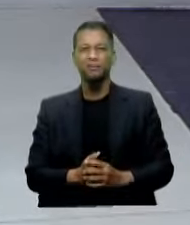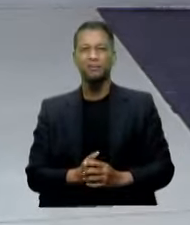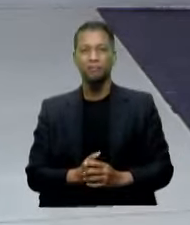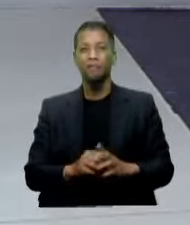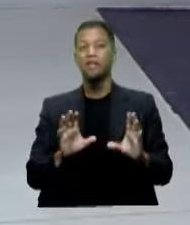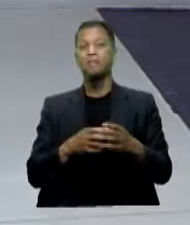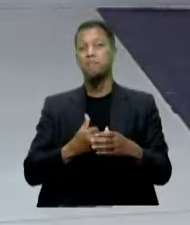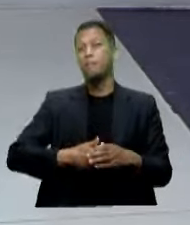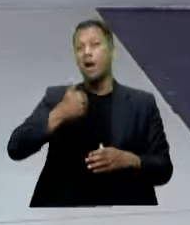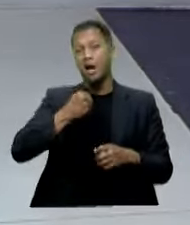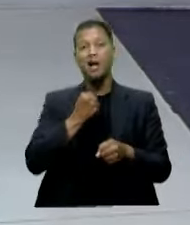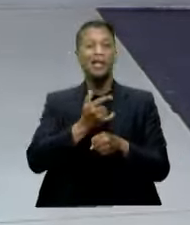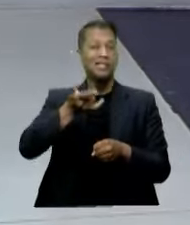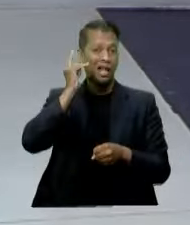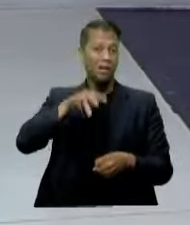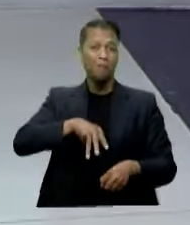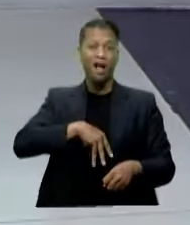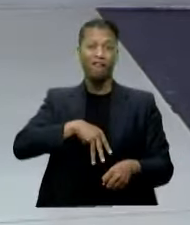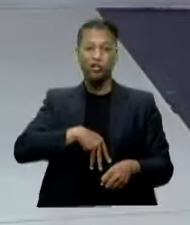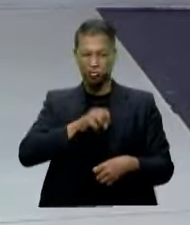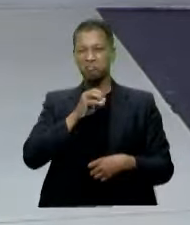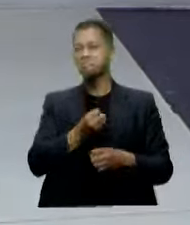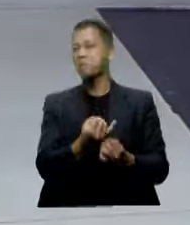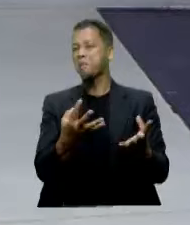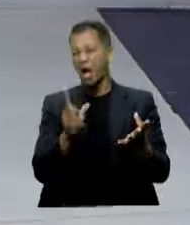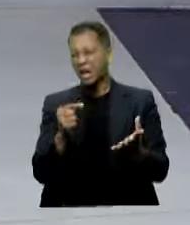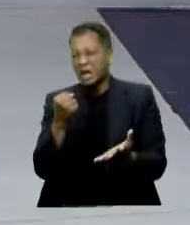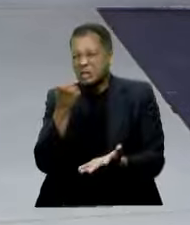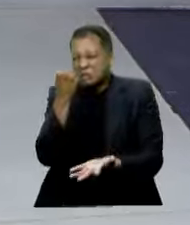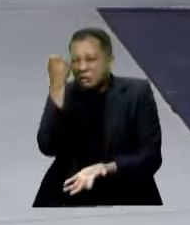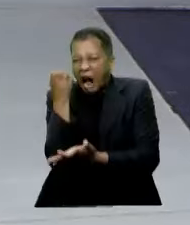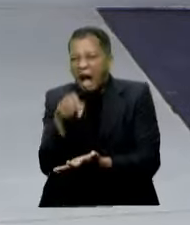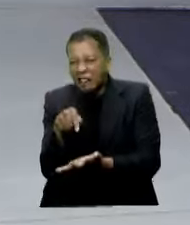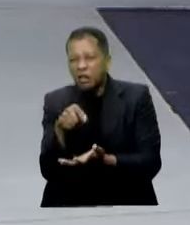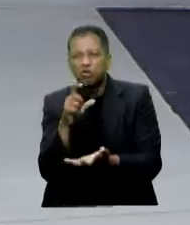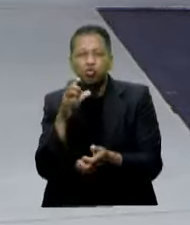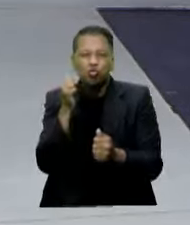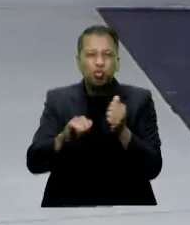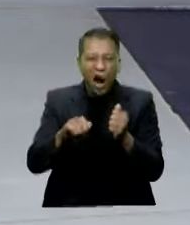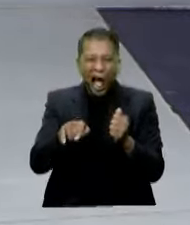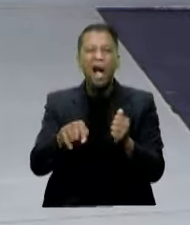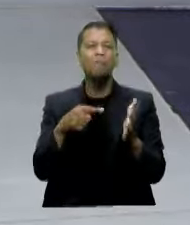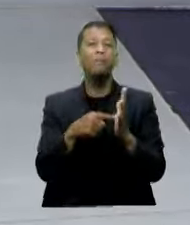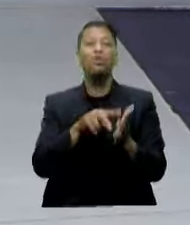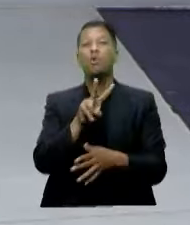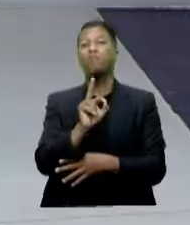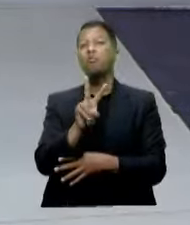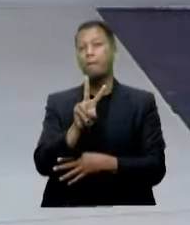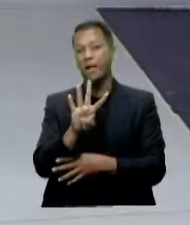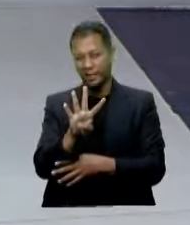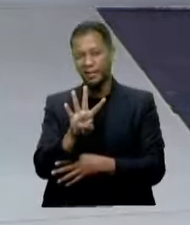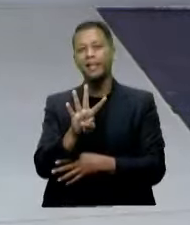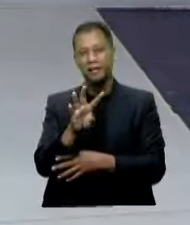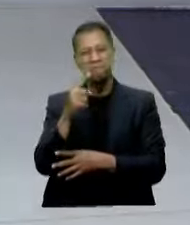Sementara itu, tim pemenangan nasional Ganjar Mahfud menyoroti sejumlah kejanggalan dan dugaan kecurangan yang terjadi pada pemilu 2024,